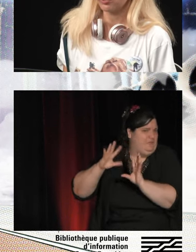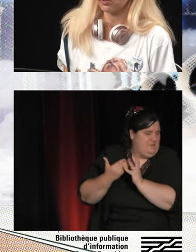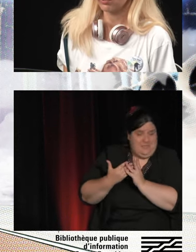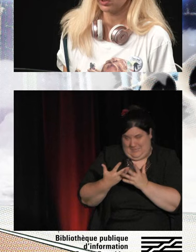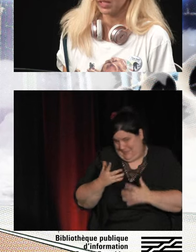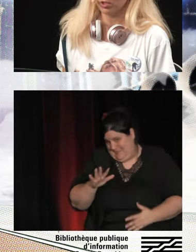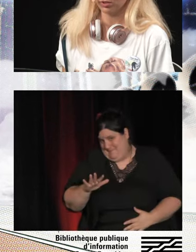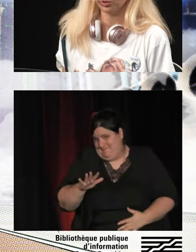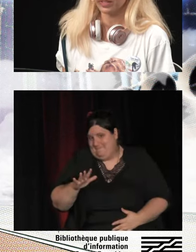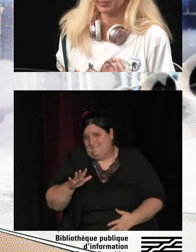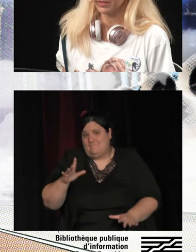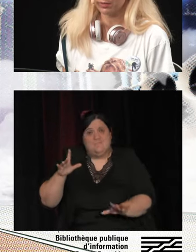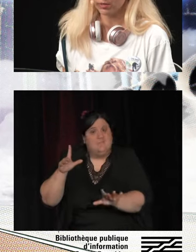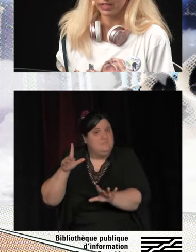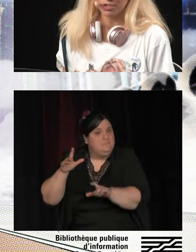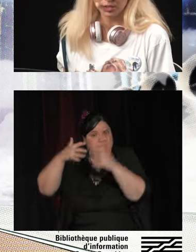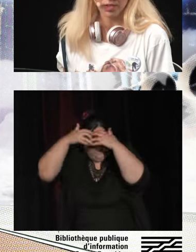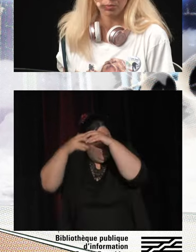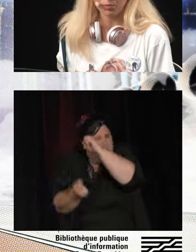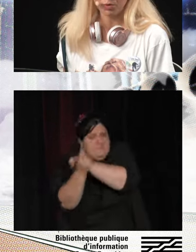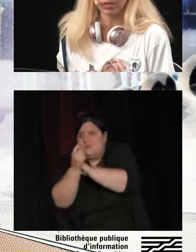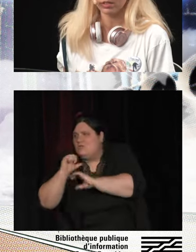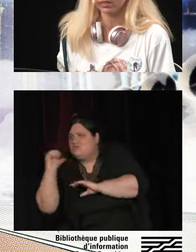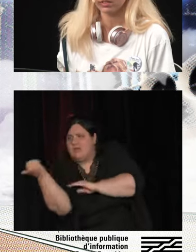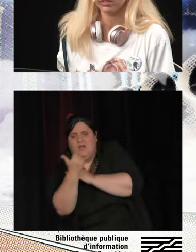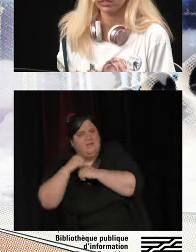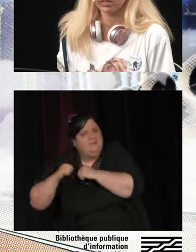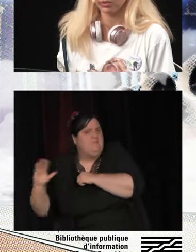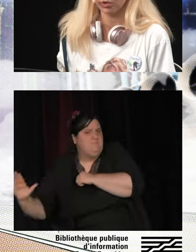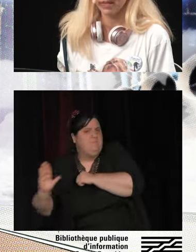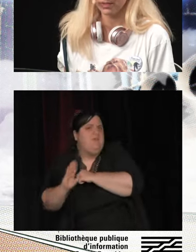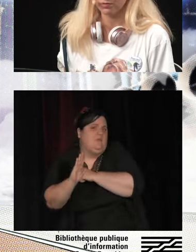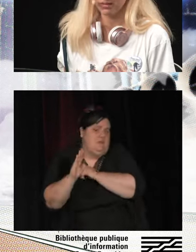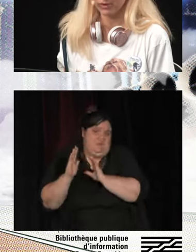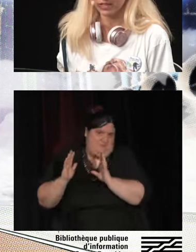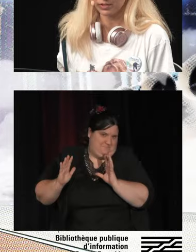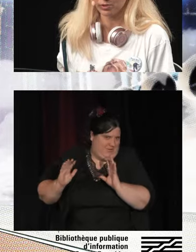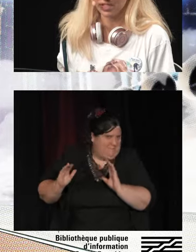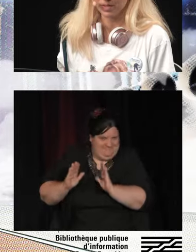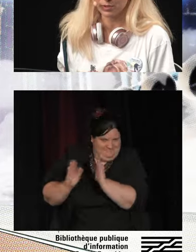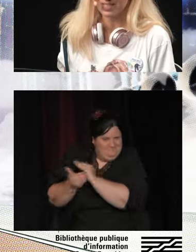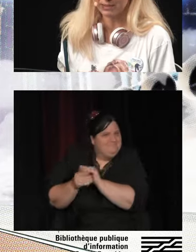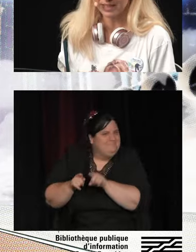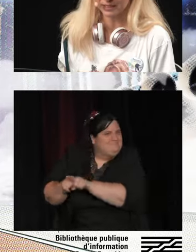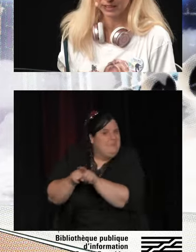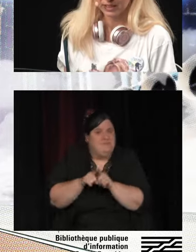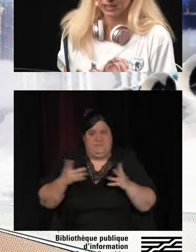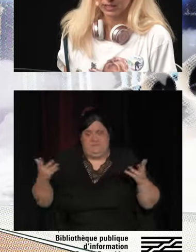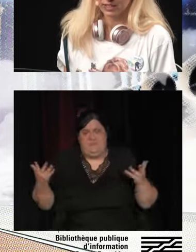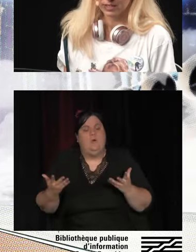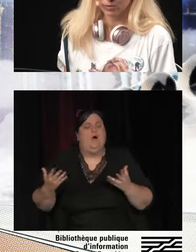Il y a quelque chose donc que les gens neuroatypiques font et chacun un peu ont leur manière de le faire, mais donc c'est quelque chose qui s'appelle le